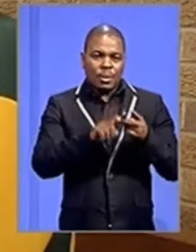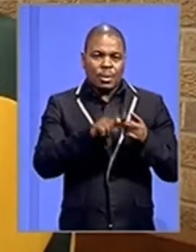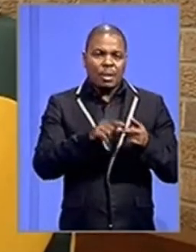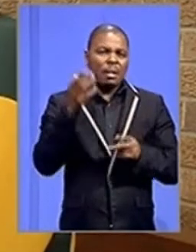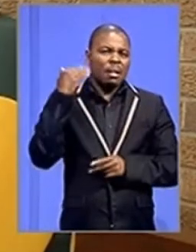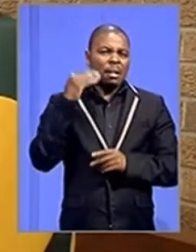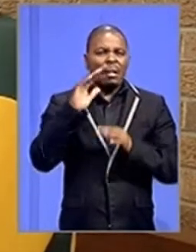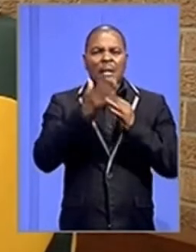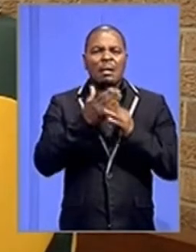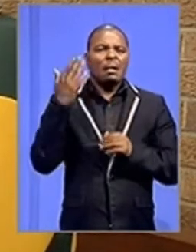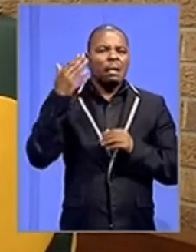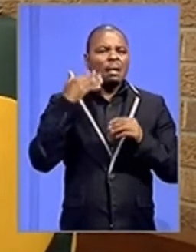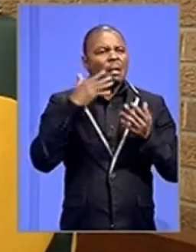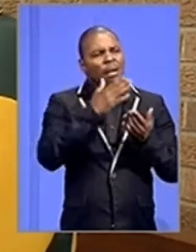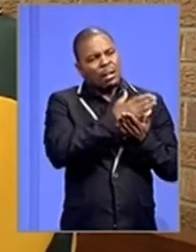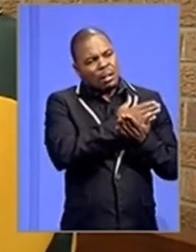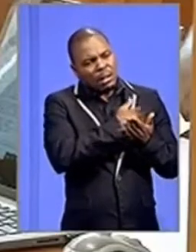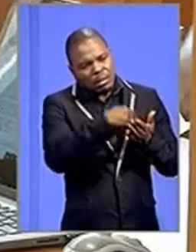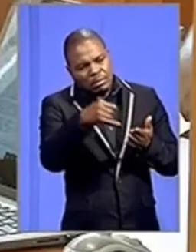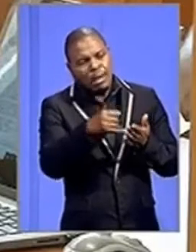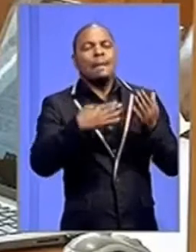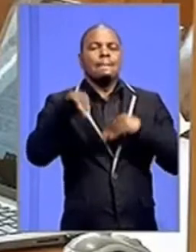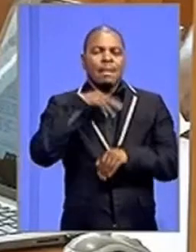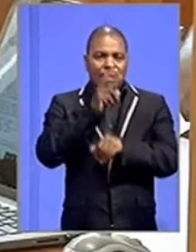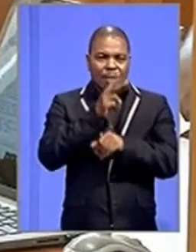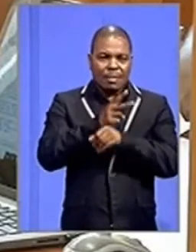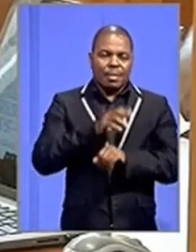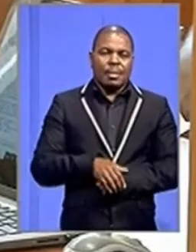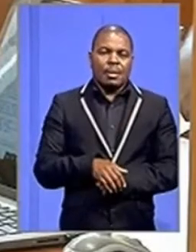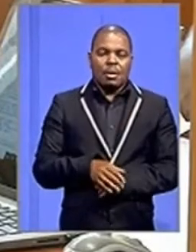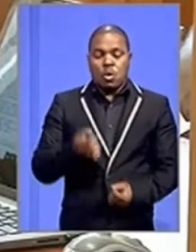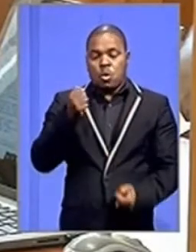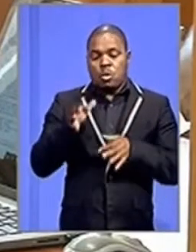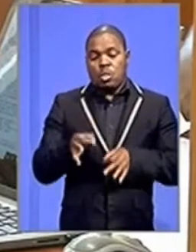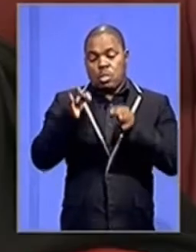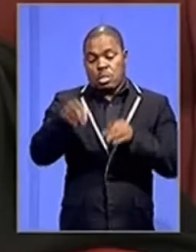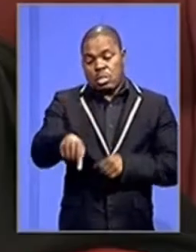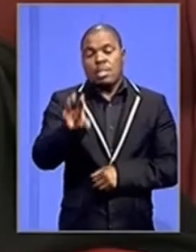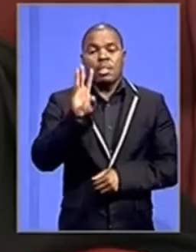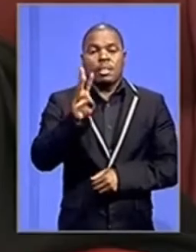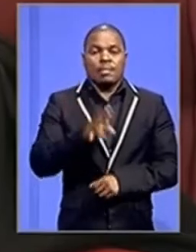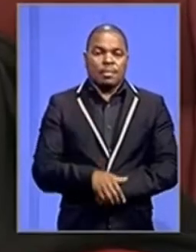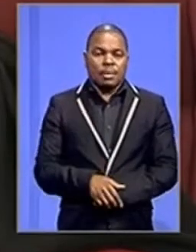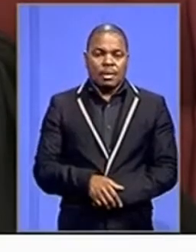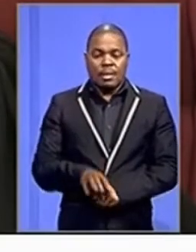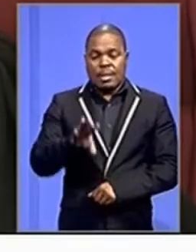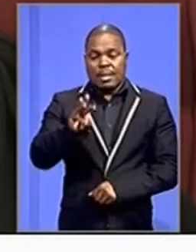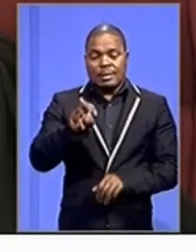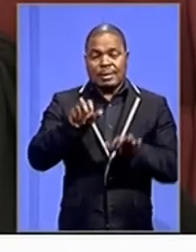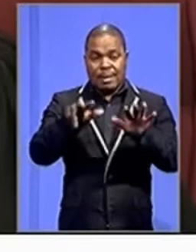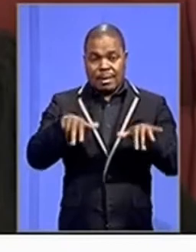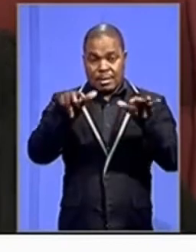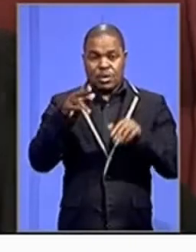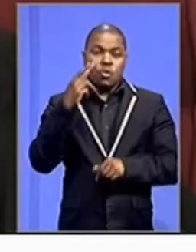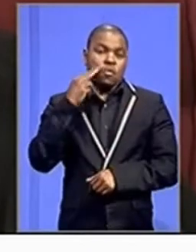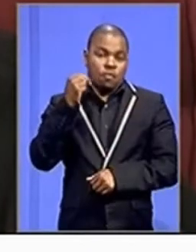nae e neng ya tshololwa nakwana e builwe ya tsosoloswa. Tsheko e sutiseditswe go la bone. To Thursday the 18th of